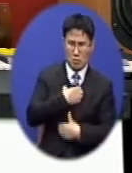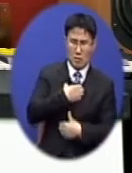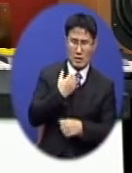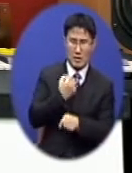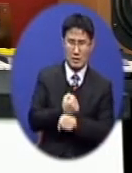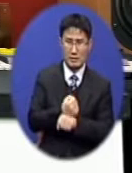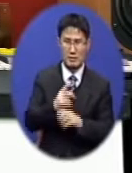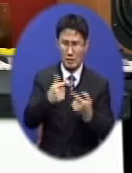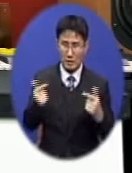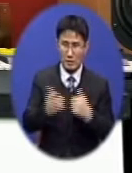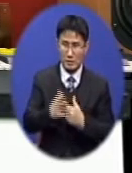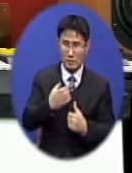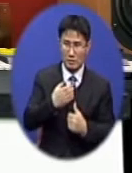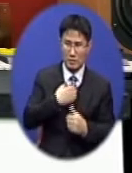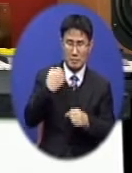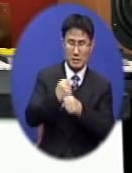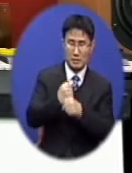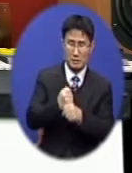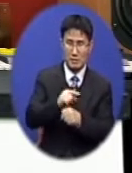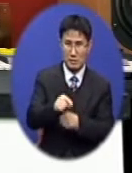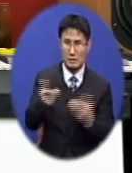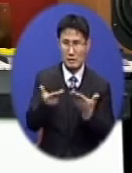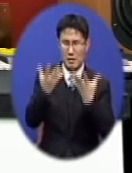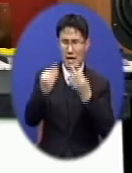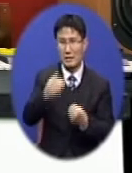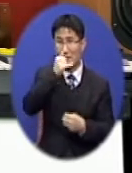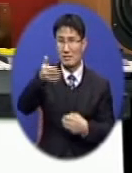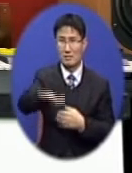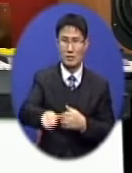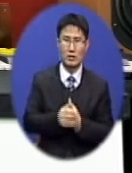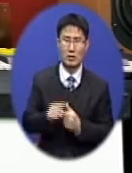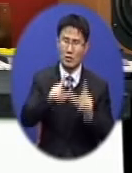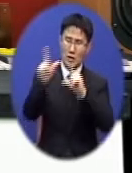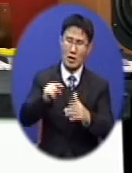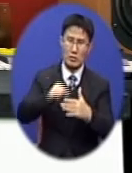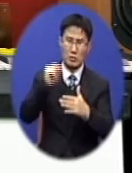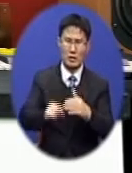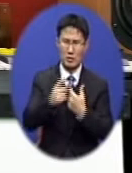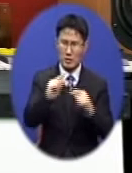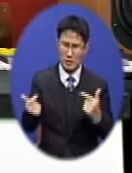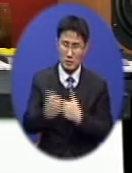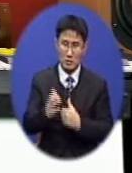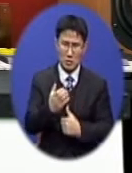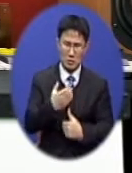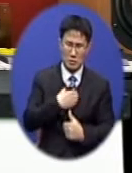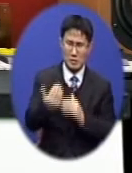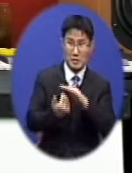또 각종 위기를 자처하는 일이 상당히 많이 있는데요. 생활 속 각종 위기